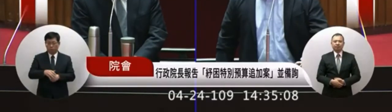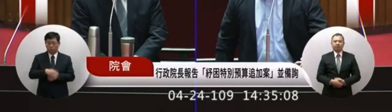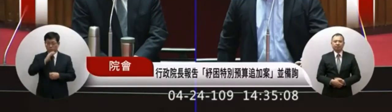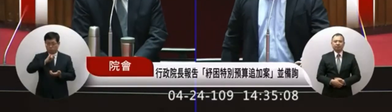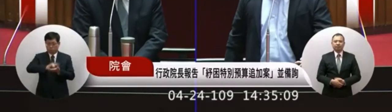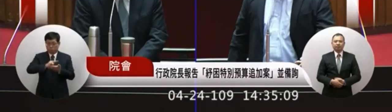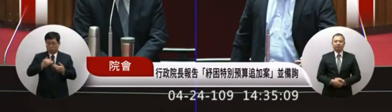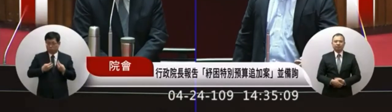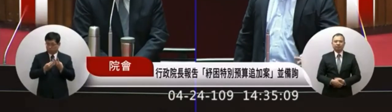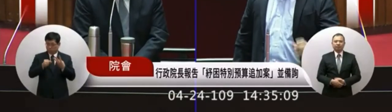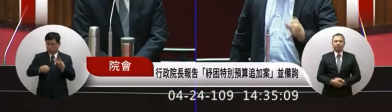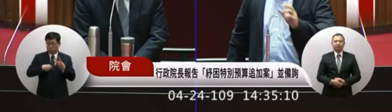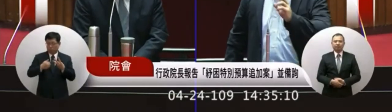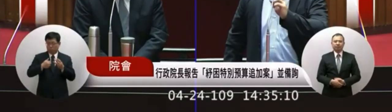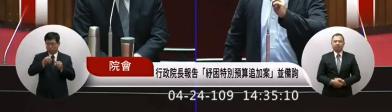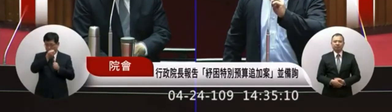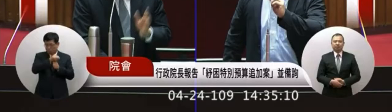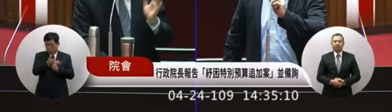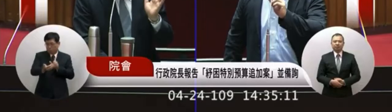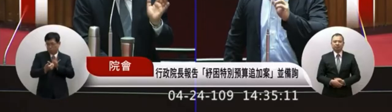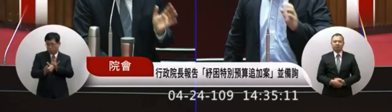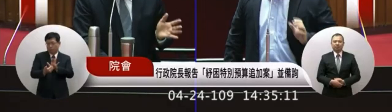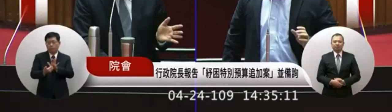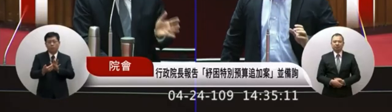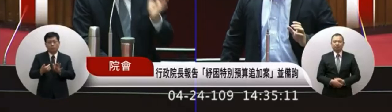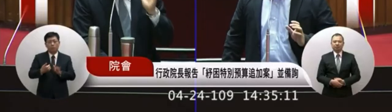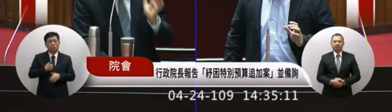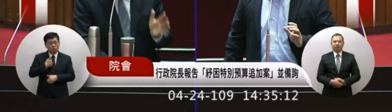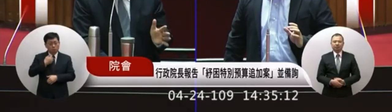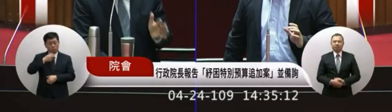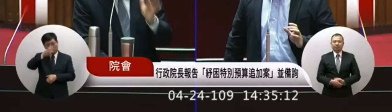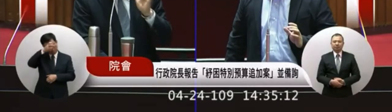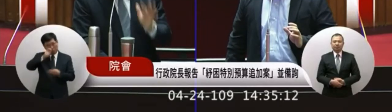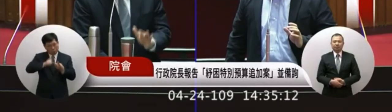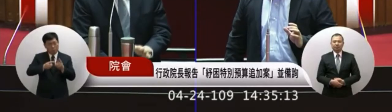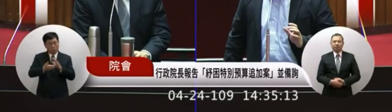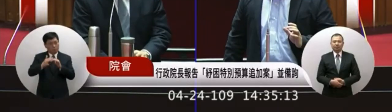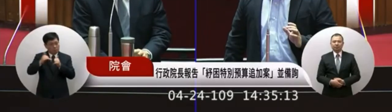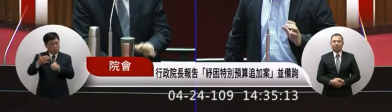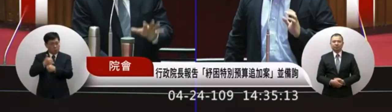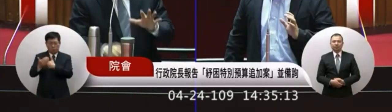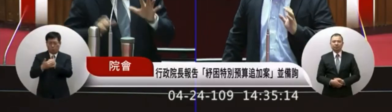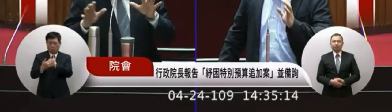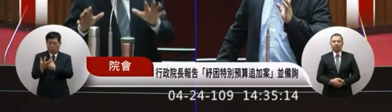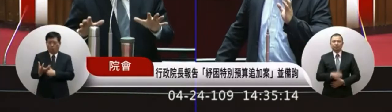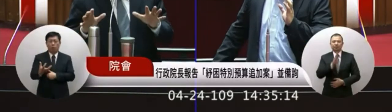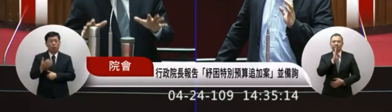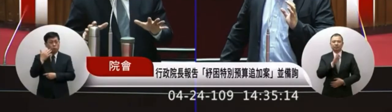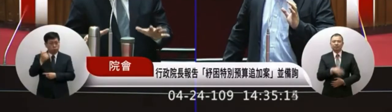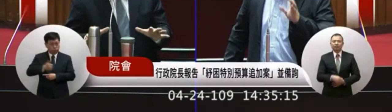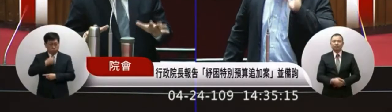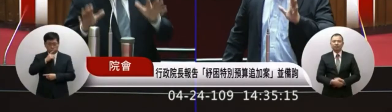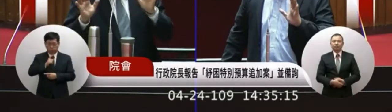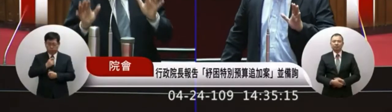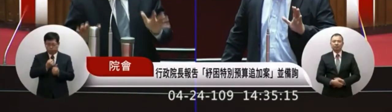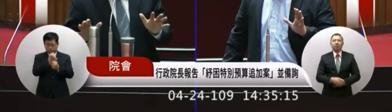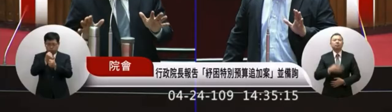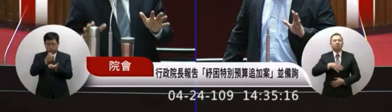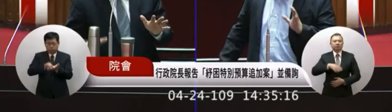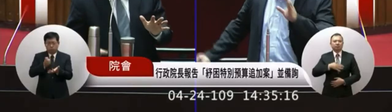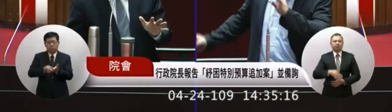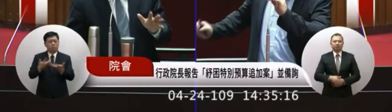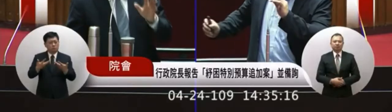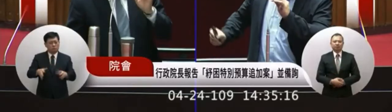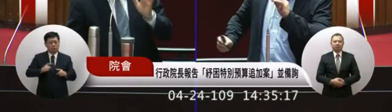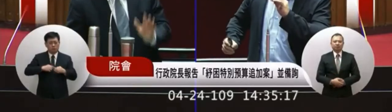武汉肺炎的防疫，其实咱得到警察、移民署足济帮忙， 也 无因安尼把关， 足